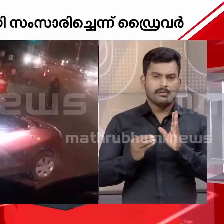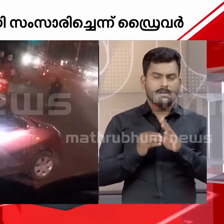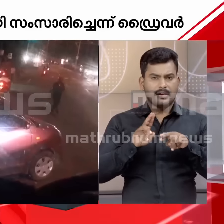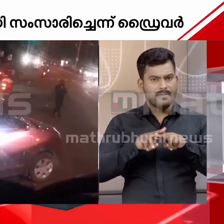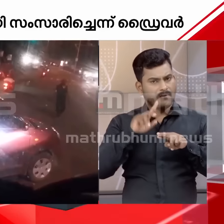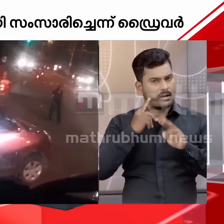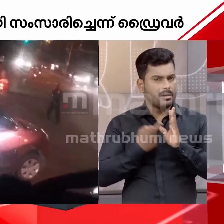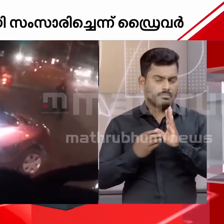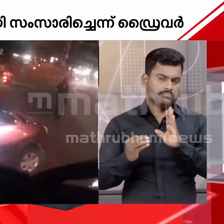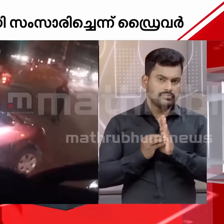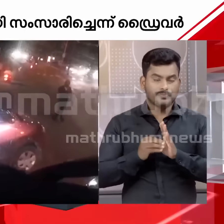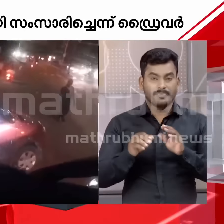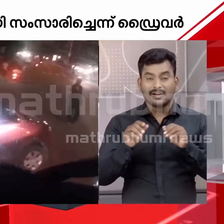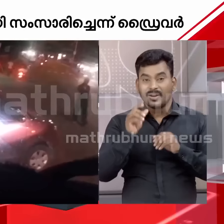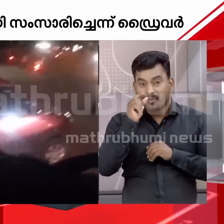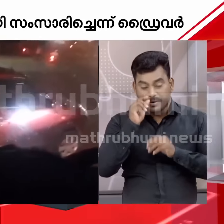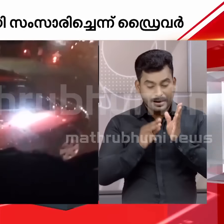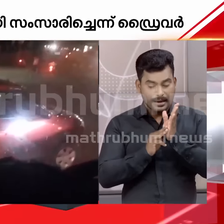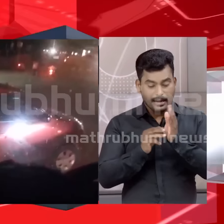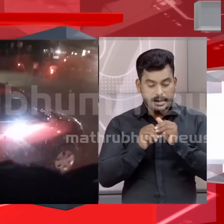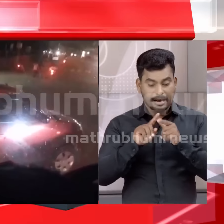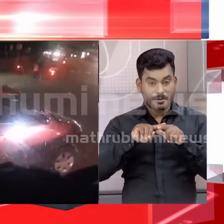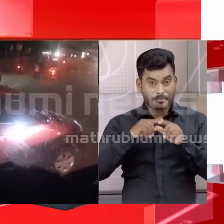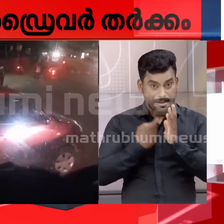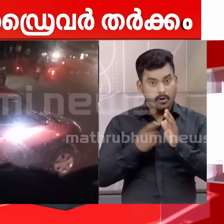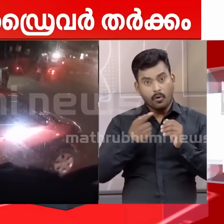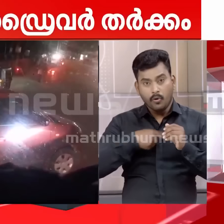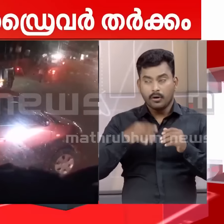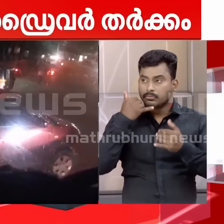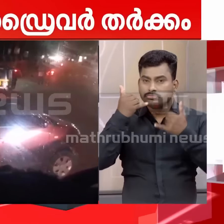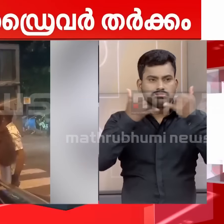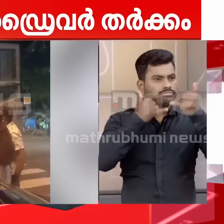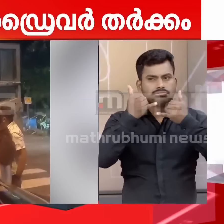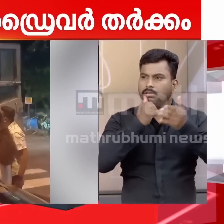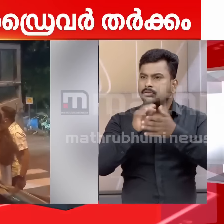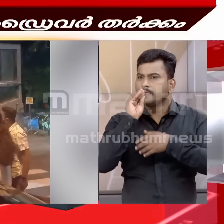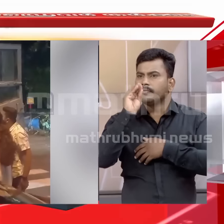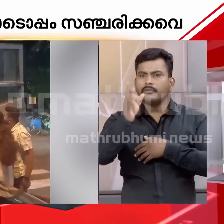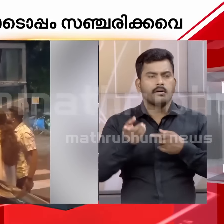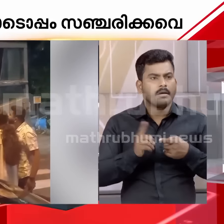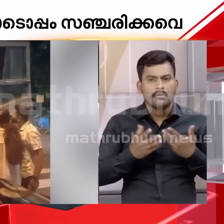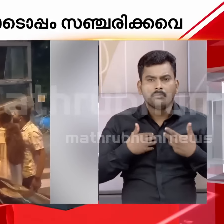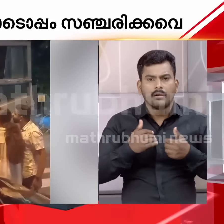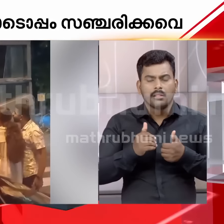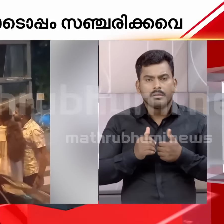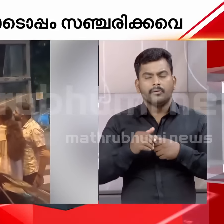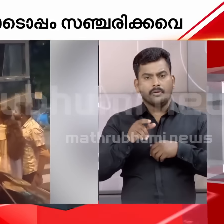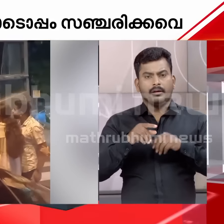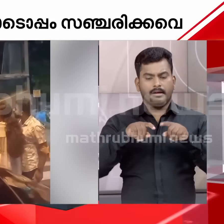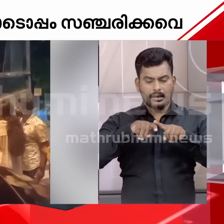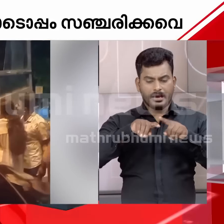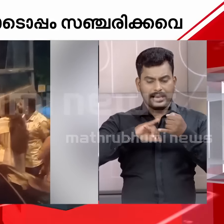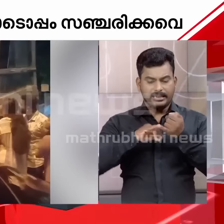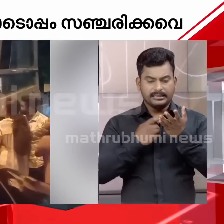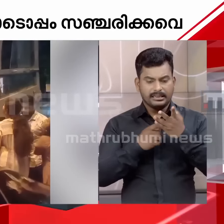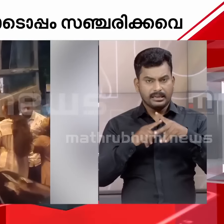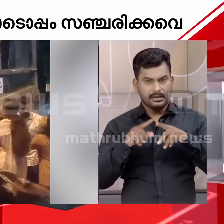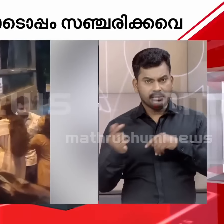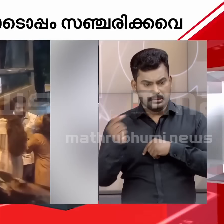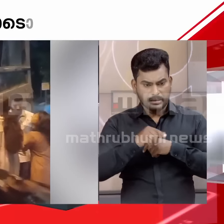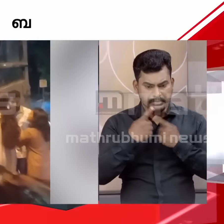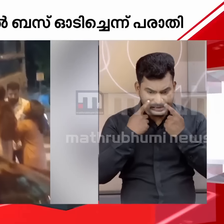ആര്യ അവിടെ വെച്ച് തന്നെ ഗതാഗതമന്ത്രിയെയും അതോടൊപ്പം തന്നെ മറ്റ് ഉന്നത ഉദ്യോഗസ്ഥരെയും എല്ലാം വിവരം അറിയിച്ചിരുന്നു. അതിൻ്റെ അടിസ്ഥാനത്തിൽ കെ എസ് ആർ ടി സിയിൽ നിന്നും വിജിലൻസ് എത്തി